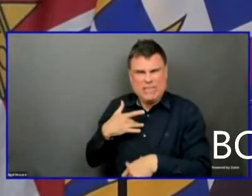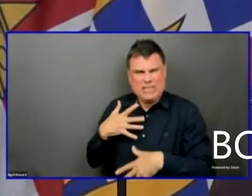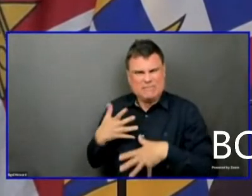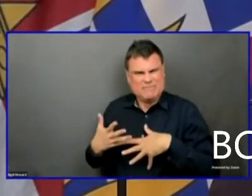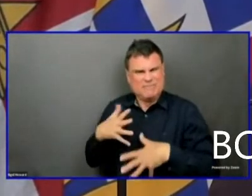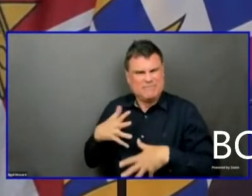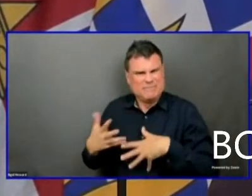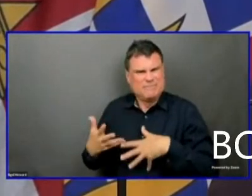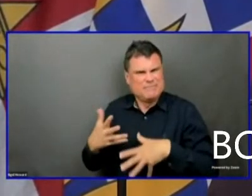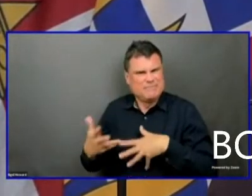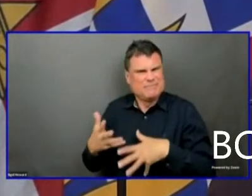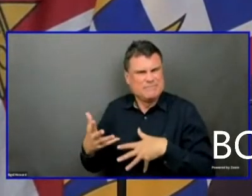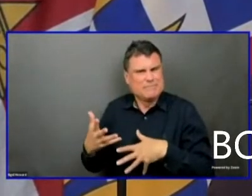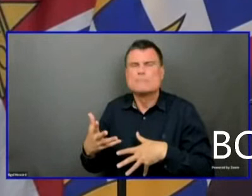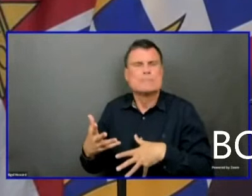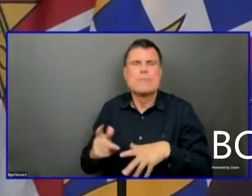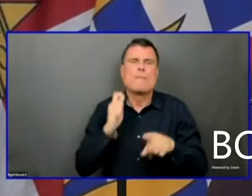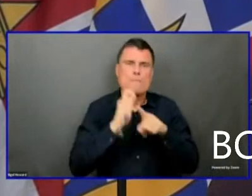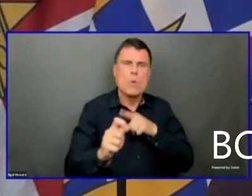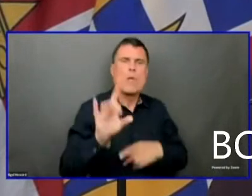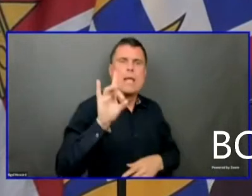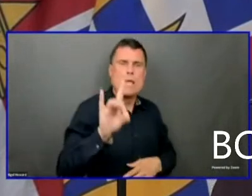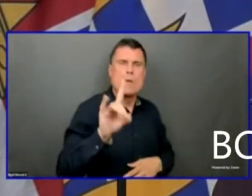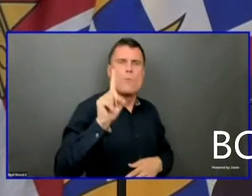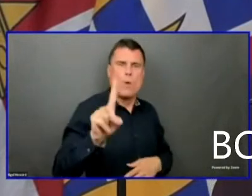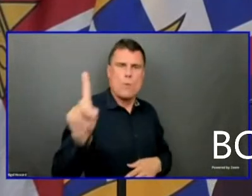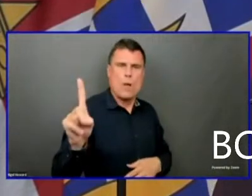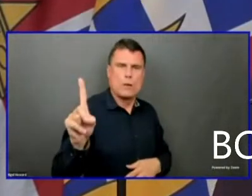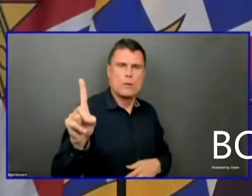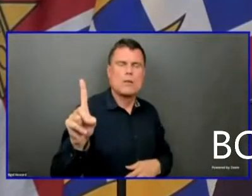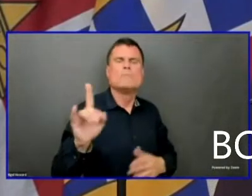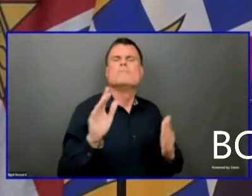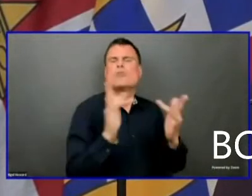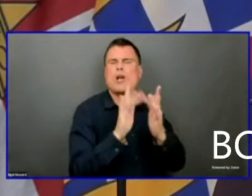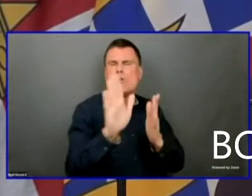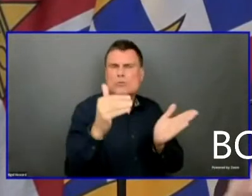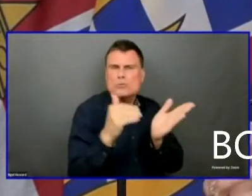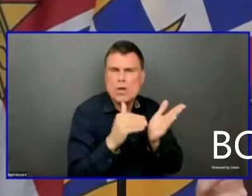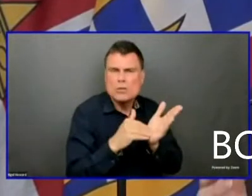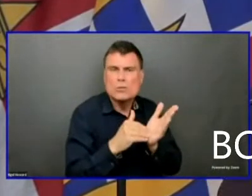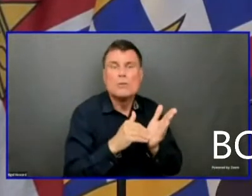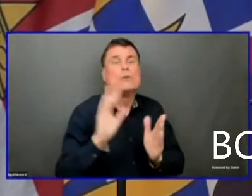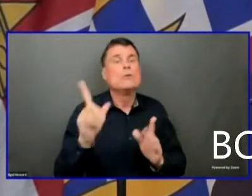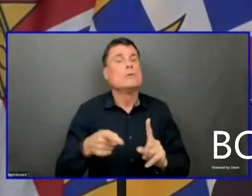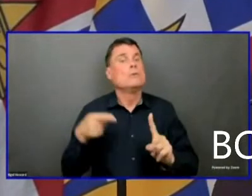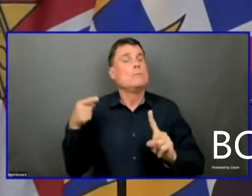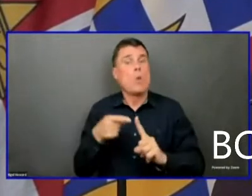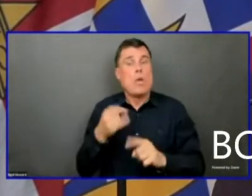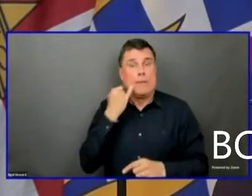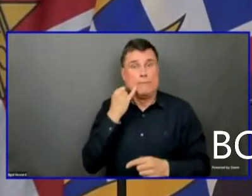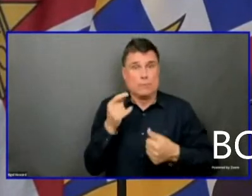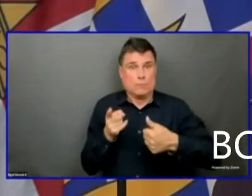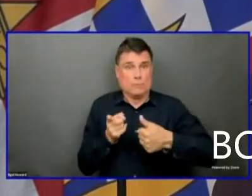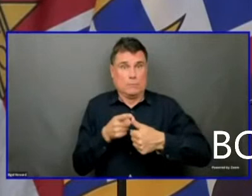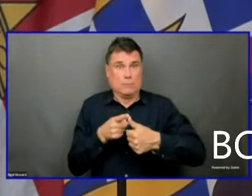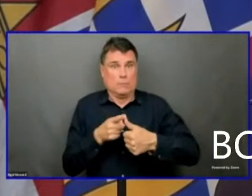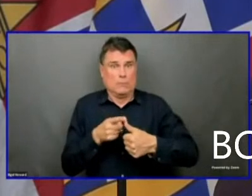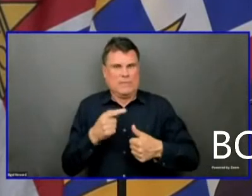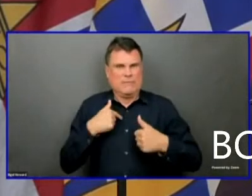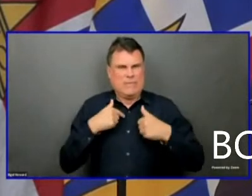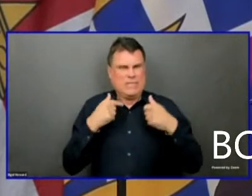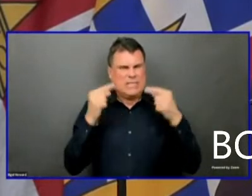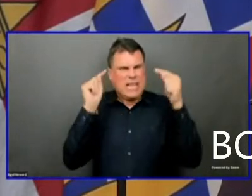有任何不舒服就打811。那么如果你有这个严重的症状或者是头